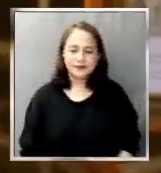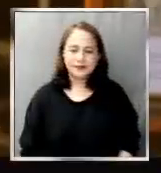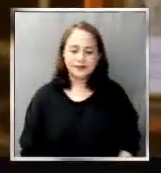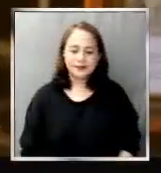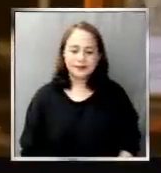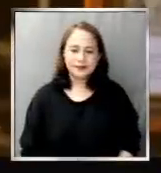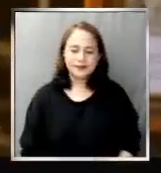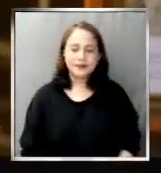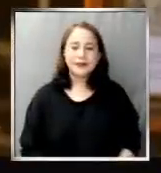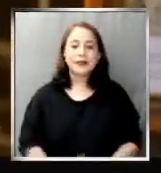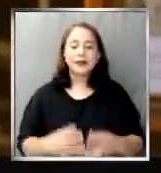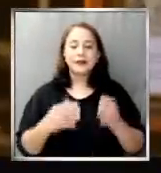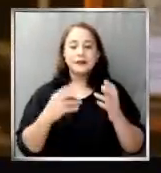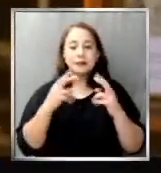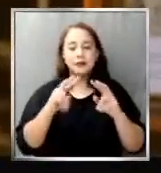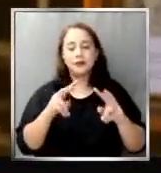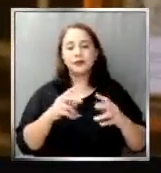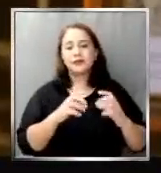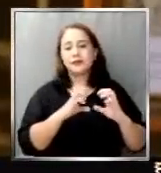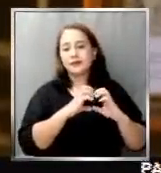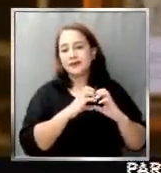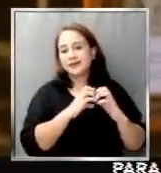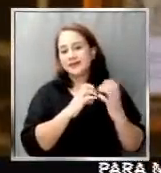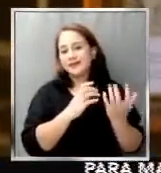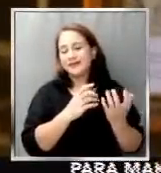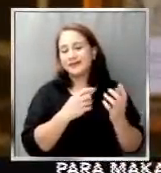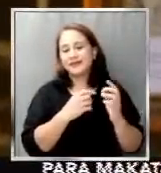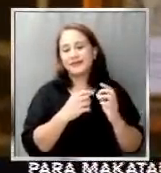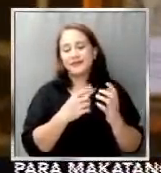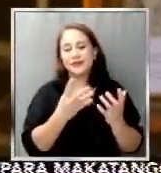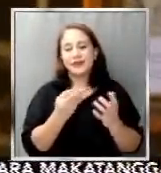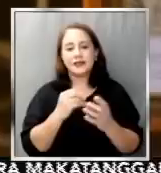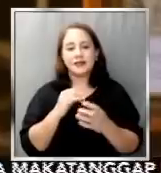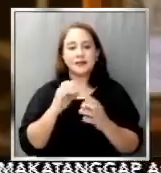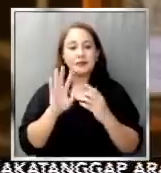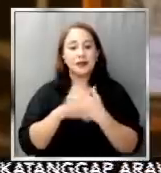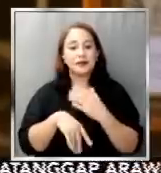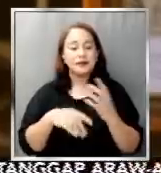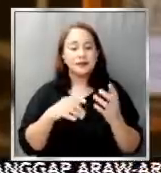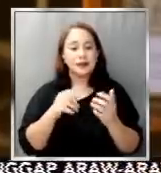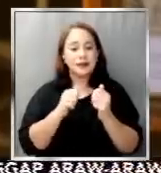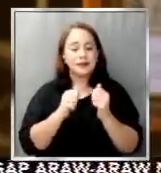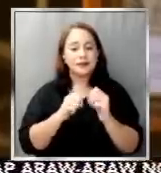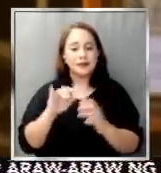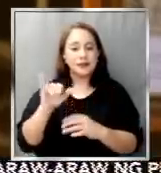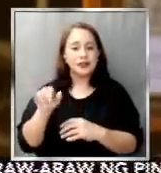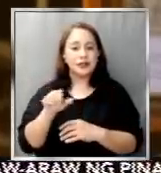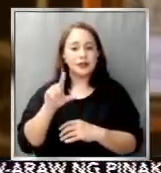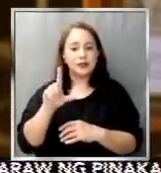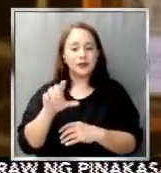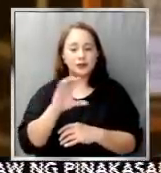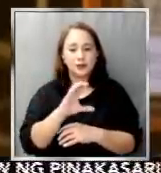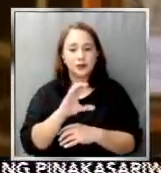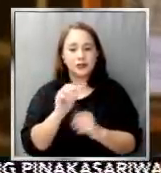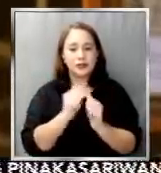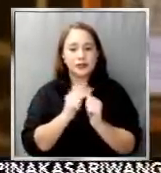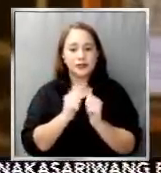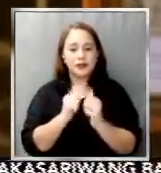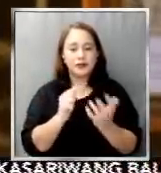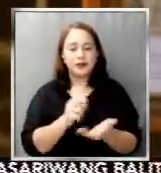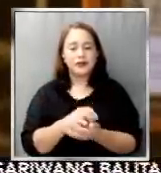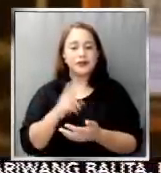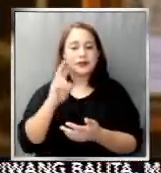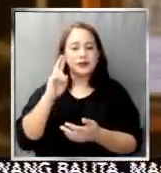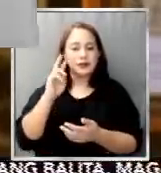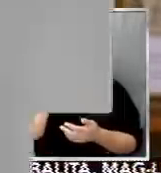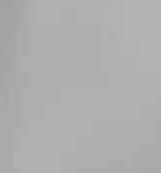Mapapanood sa Kapuso Network ang nagbabalik telebisyong si John Lloyd Cruz at makakasama siya ni Willy Revillame. Narito ang aking